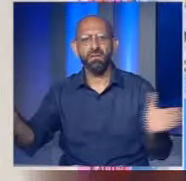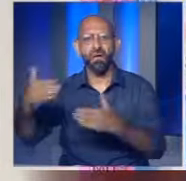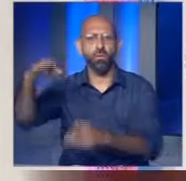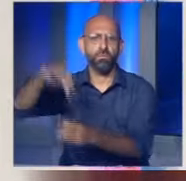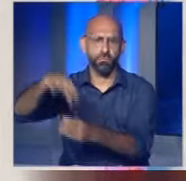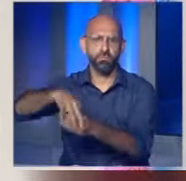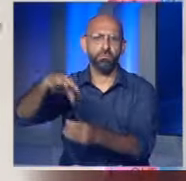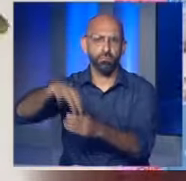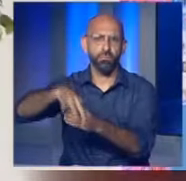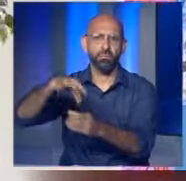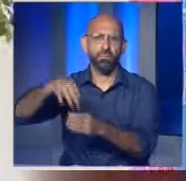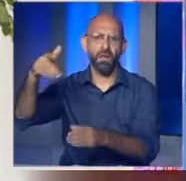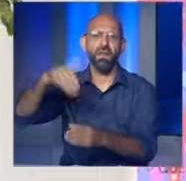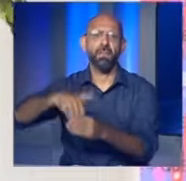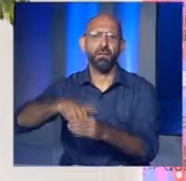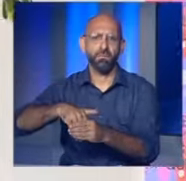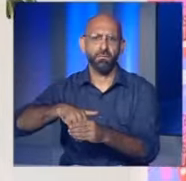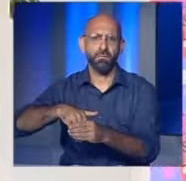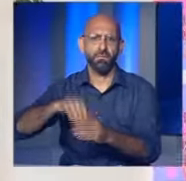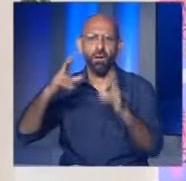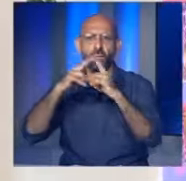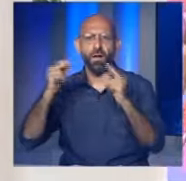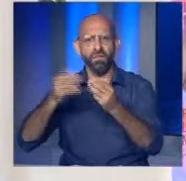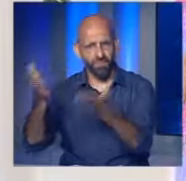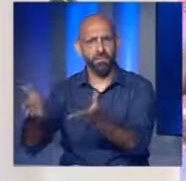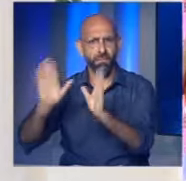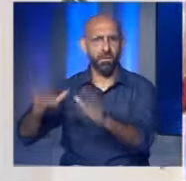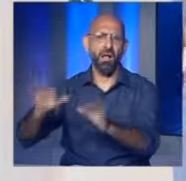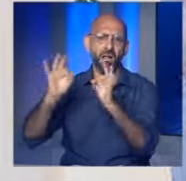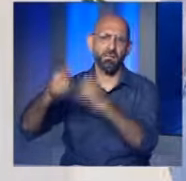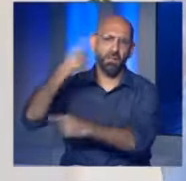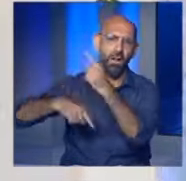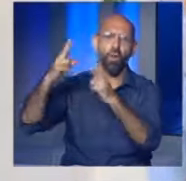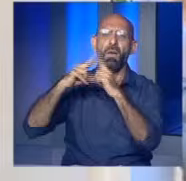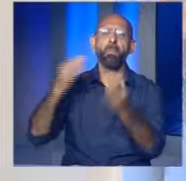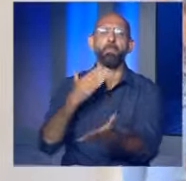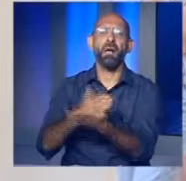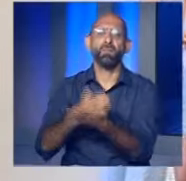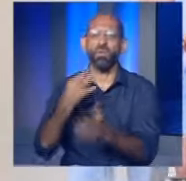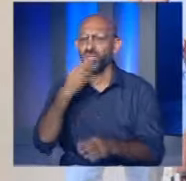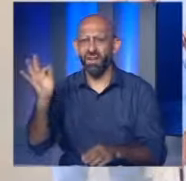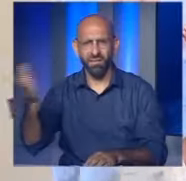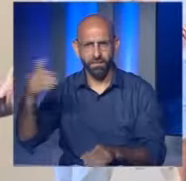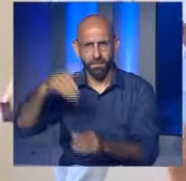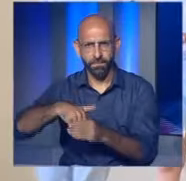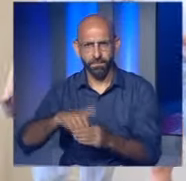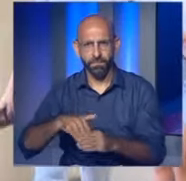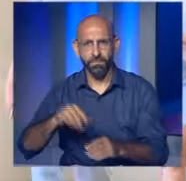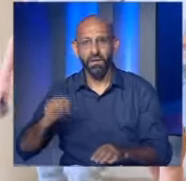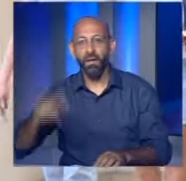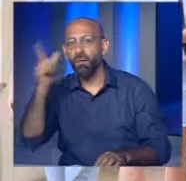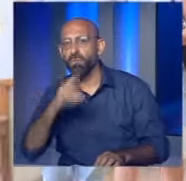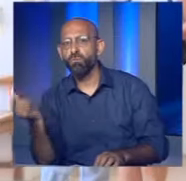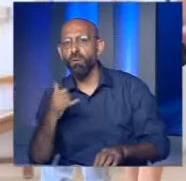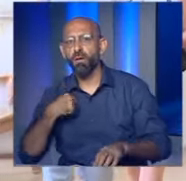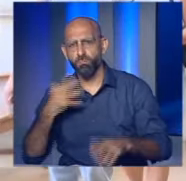انتخابيه موزعه عبر العالم وقد لفتت انتخابات الدائره العاشره الانظار لبنانيا لوجود مرشحين من اصل لبناني لوكاس